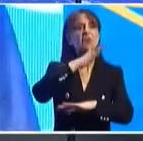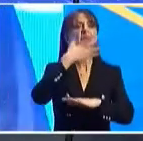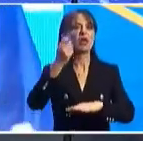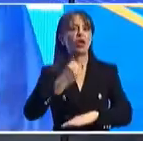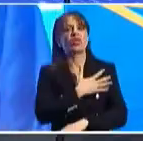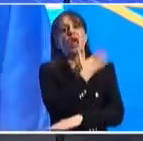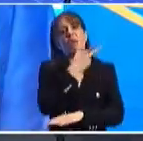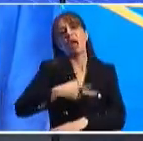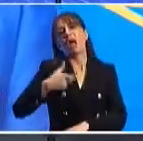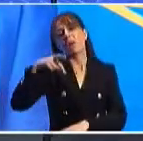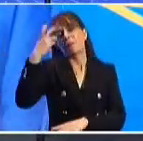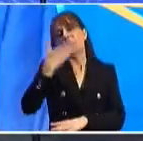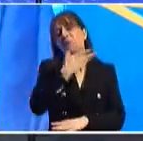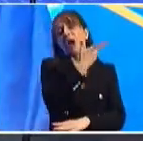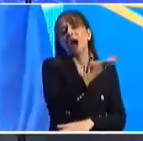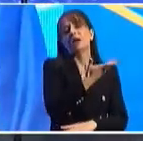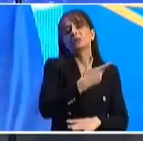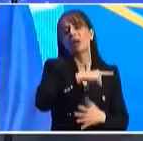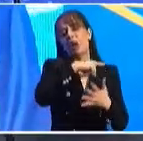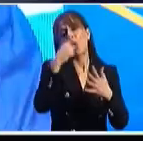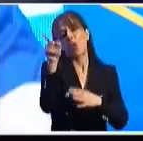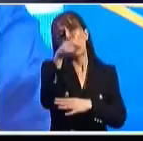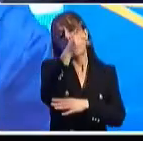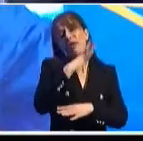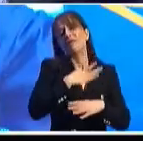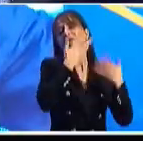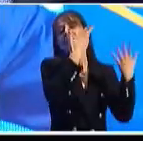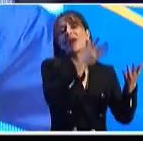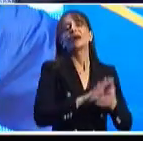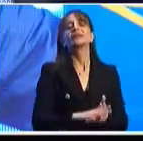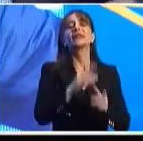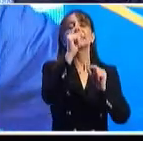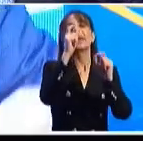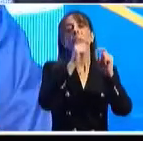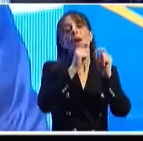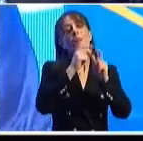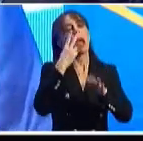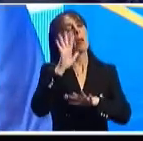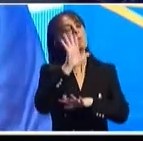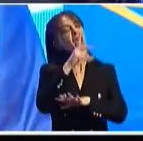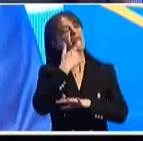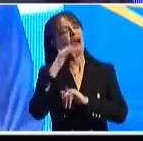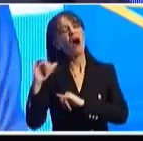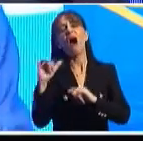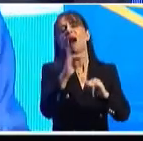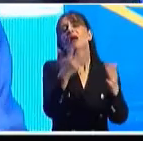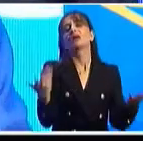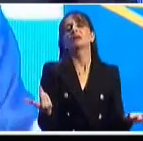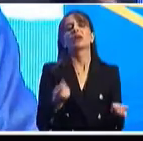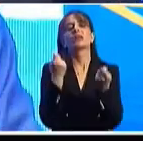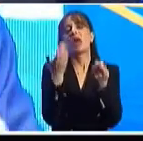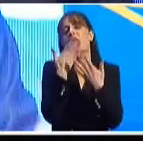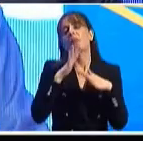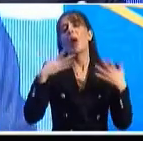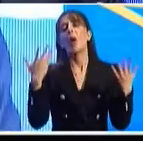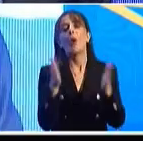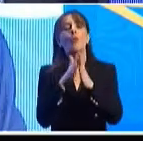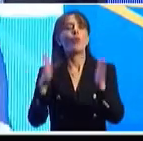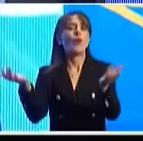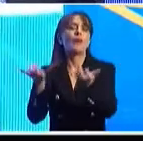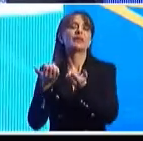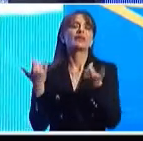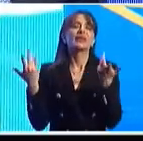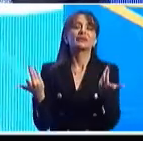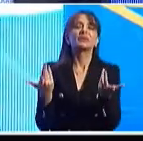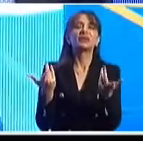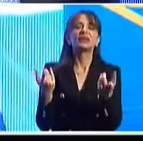Partili yerel yönetim tarafından yönetiliyor. İşte İBB baktığınızda 5 yıldır aynı. Yani Büyükçekmece'li kız